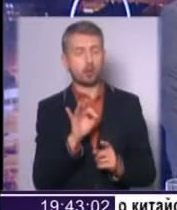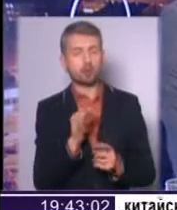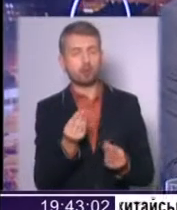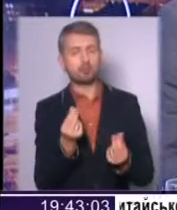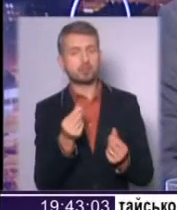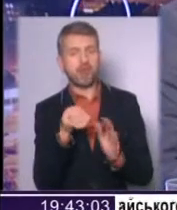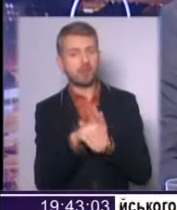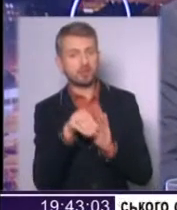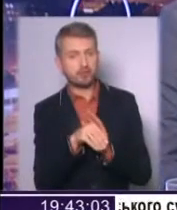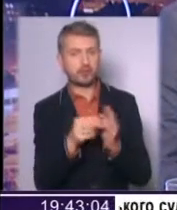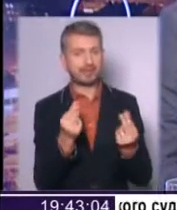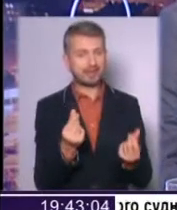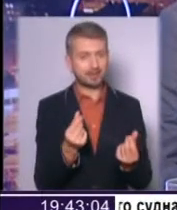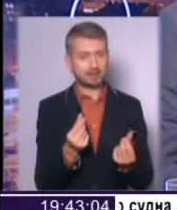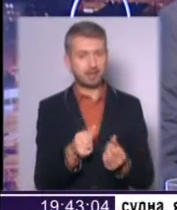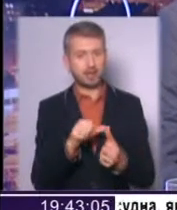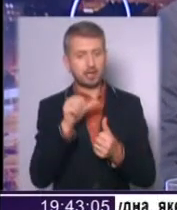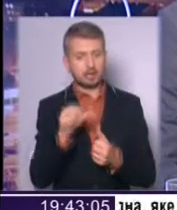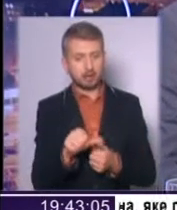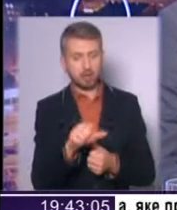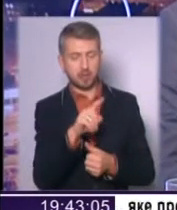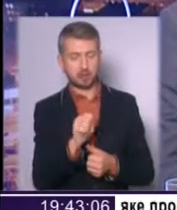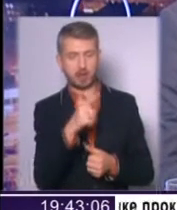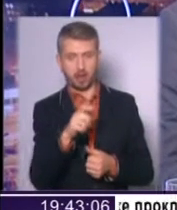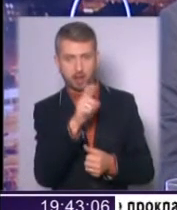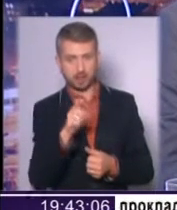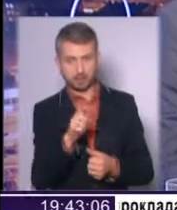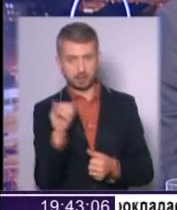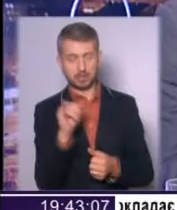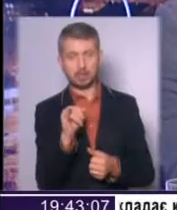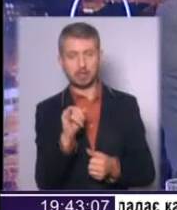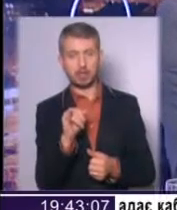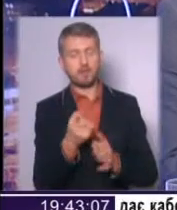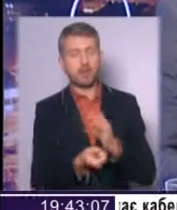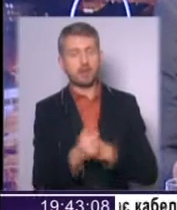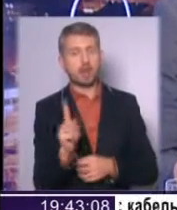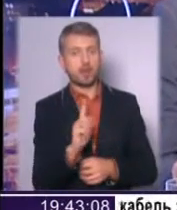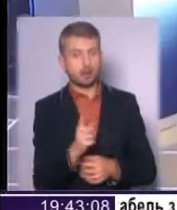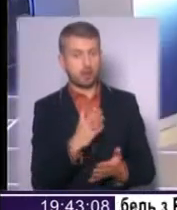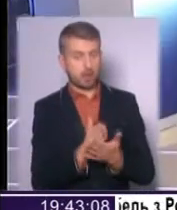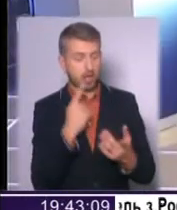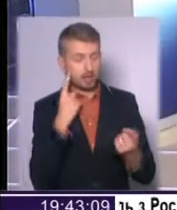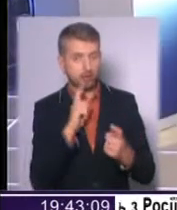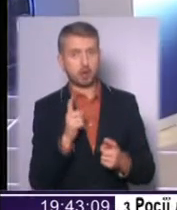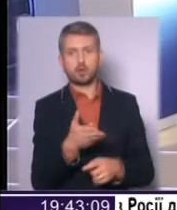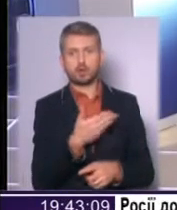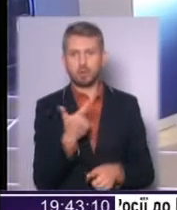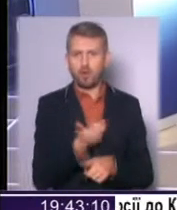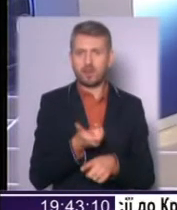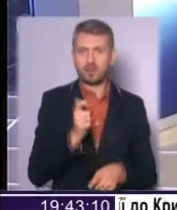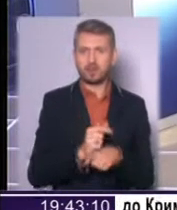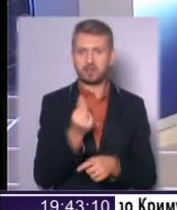в Європі газ якраз російського походження. І тобто, що, він йде російський газ через Європу, через підставні компанії,